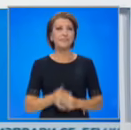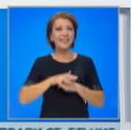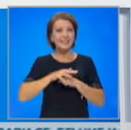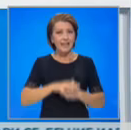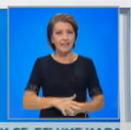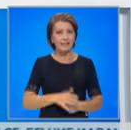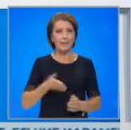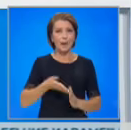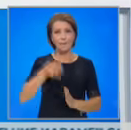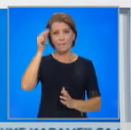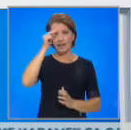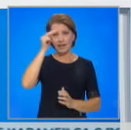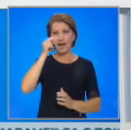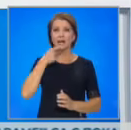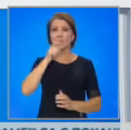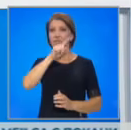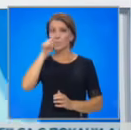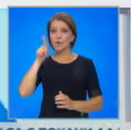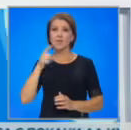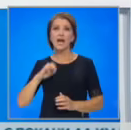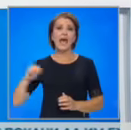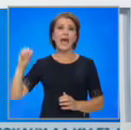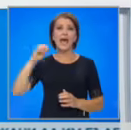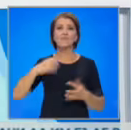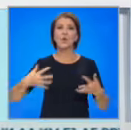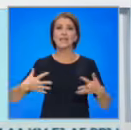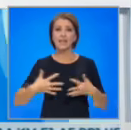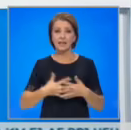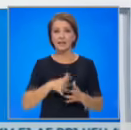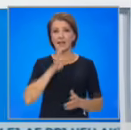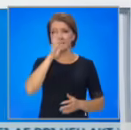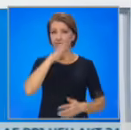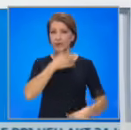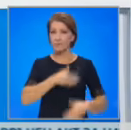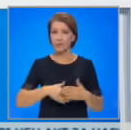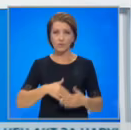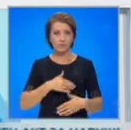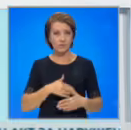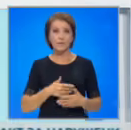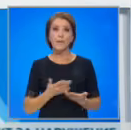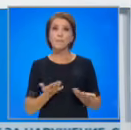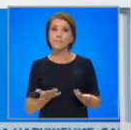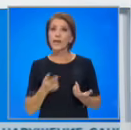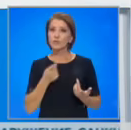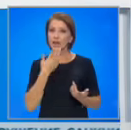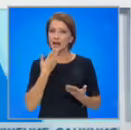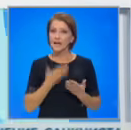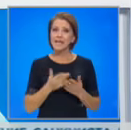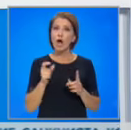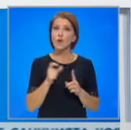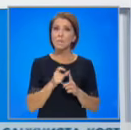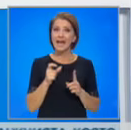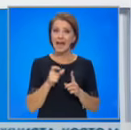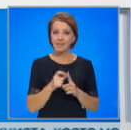Натискът към България по въпроса за евроинтеграцията на Република Северна Македония се усилва и ще продължи да се усилва. Това заяви президентът